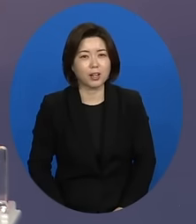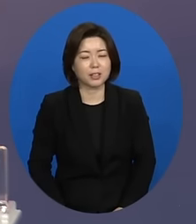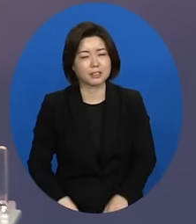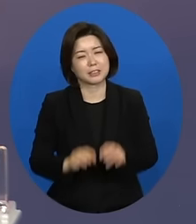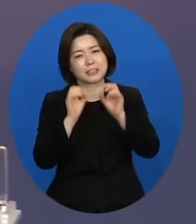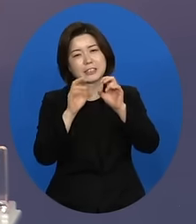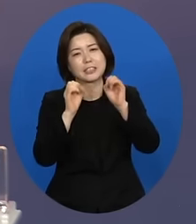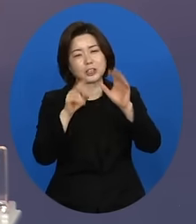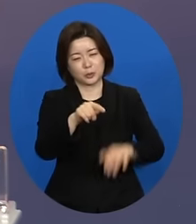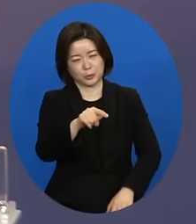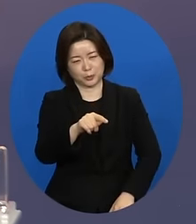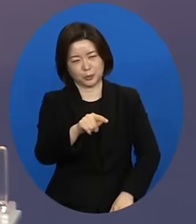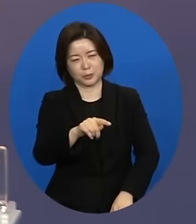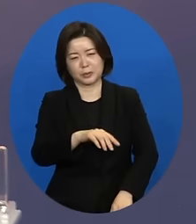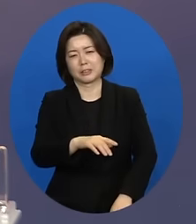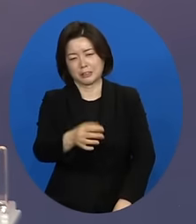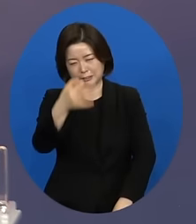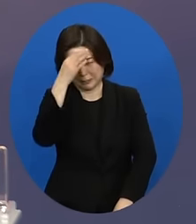선교의 질이 있다.